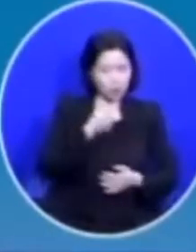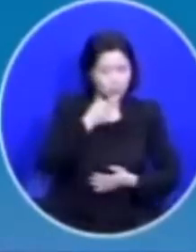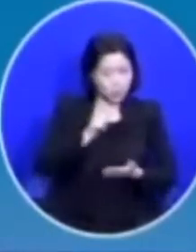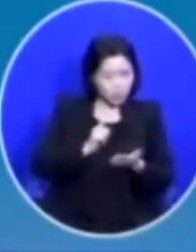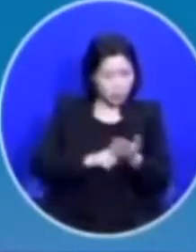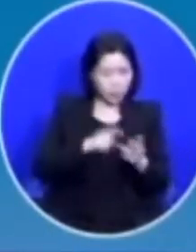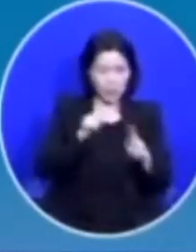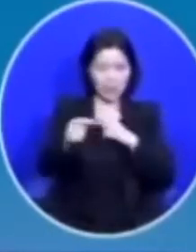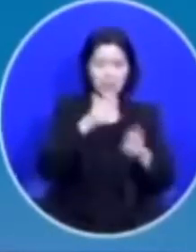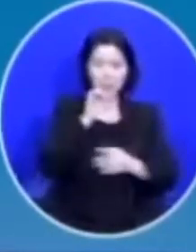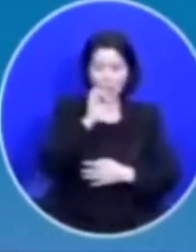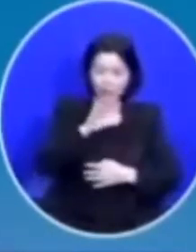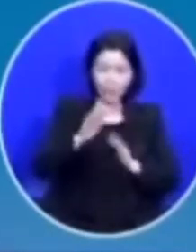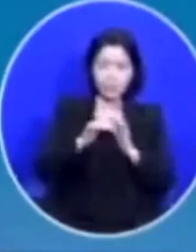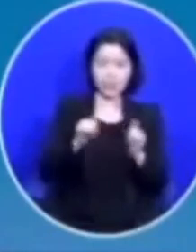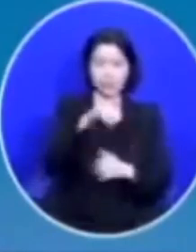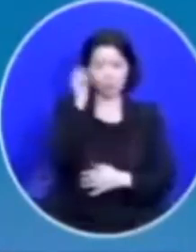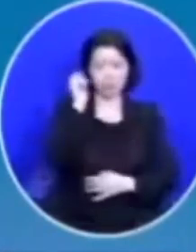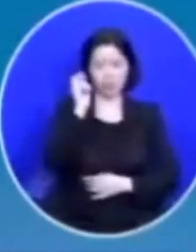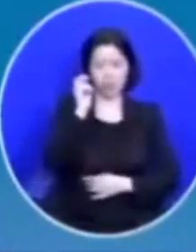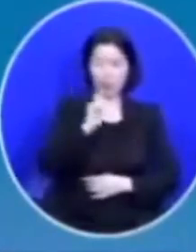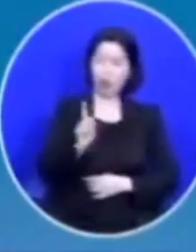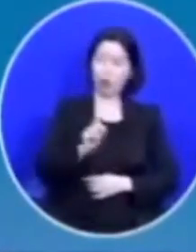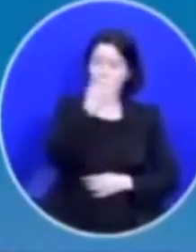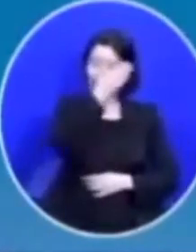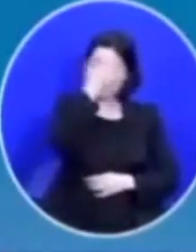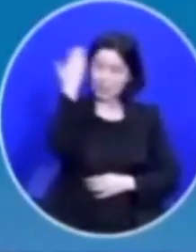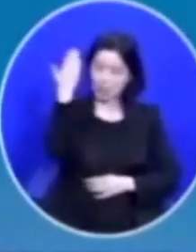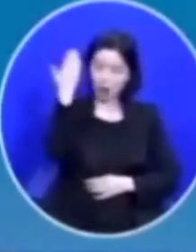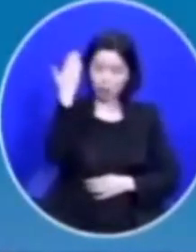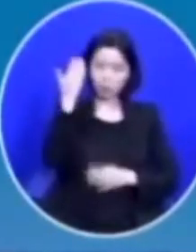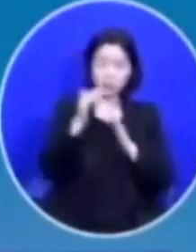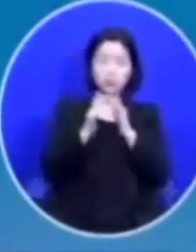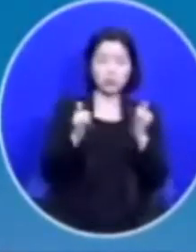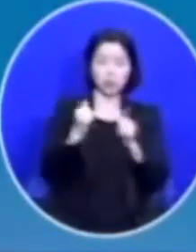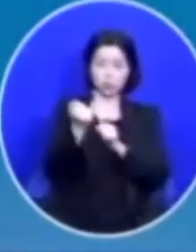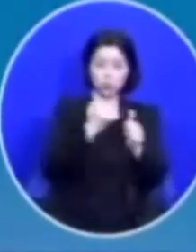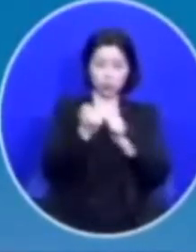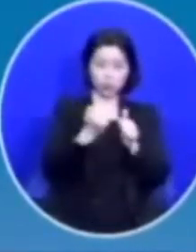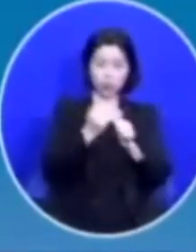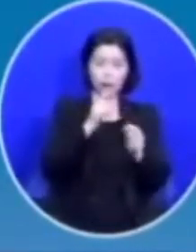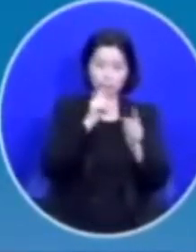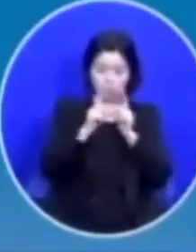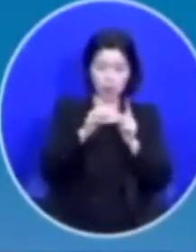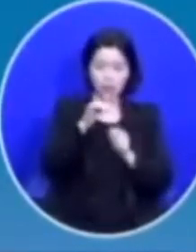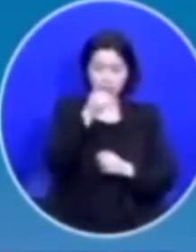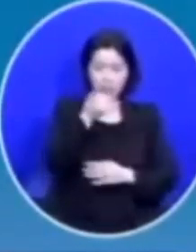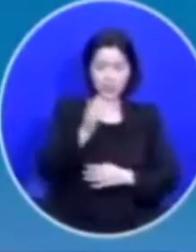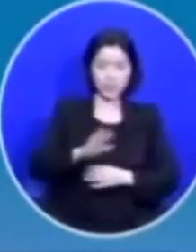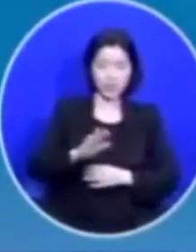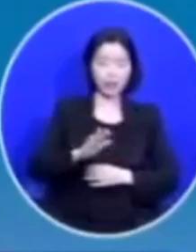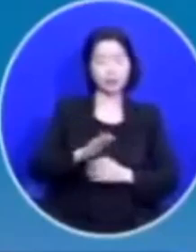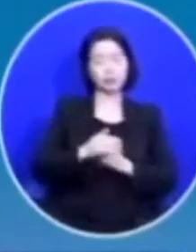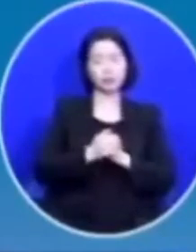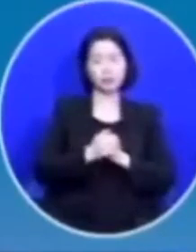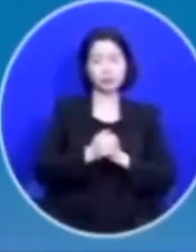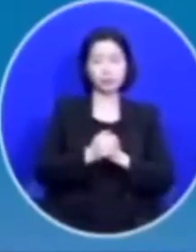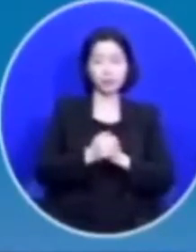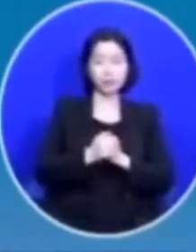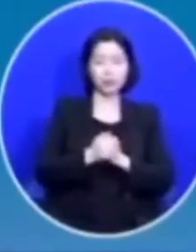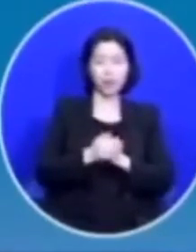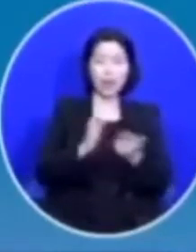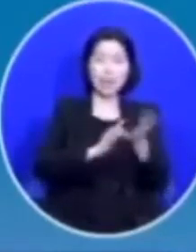겁니다 어떤 젊은 어 부부가 그런 이야기를 했다고 하는 이야기를 들었습니다